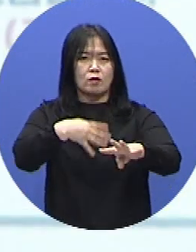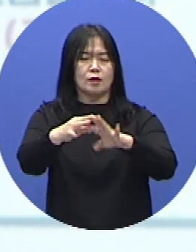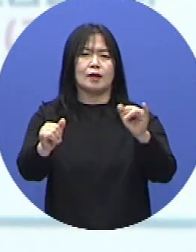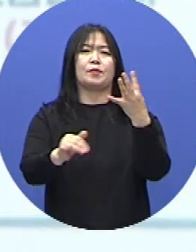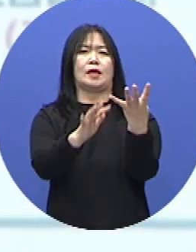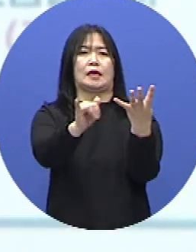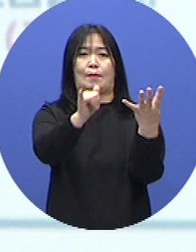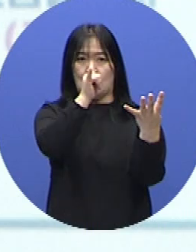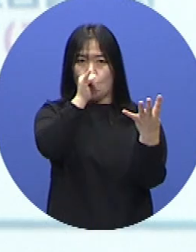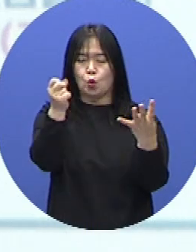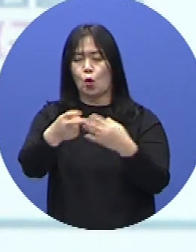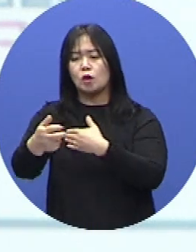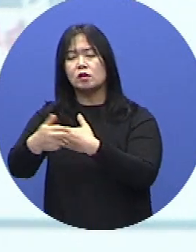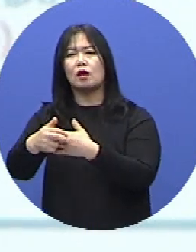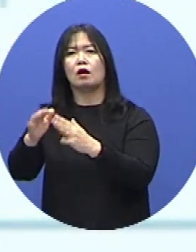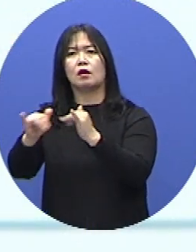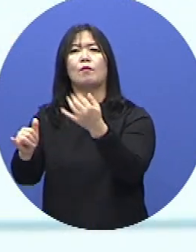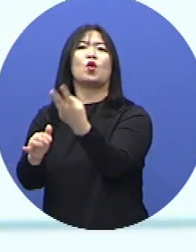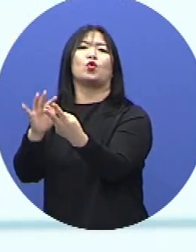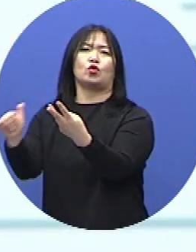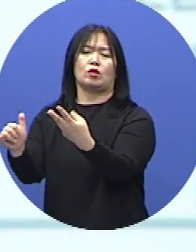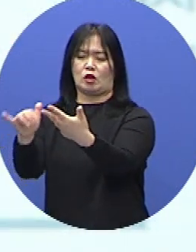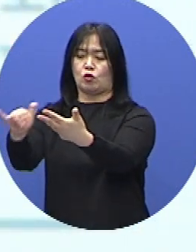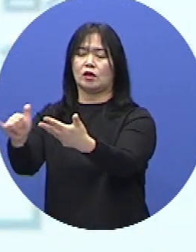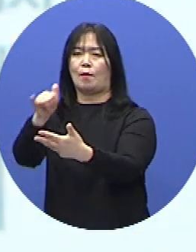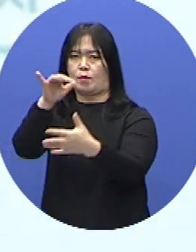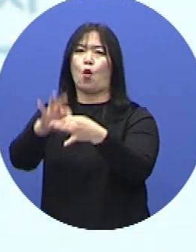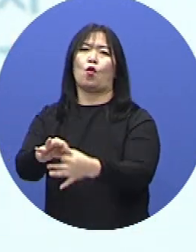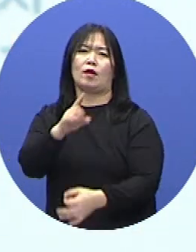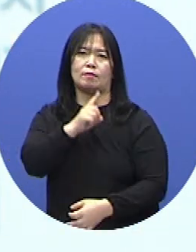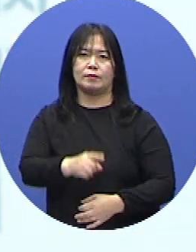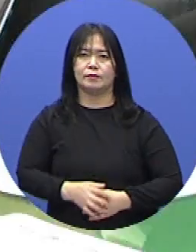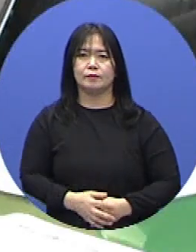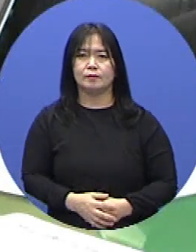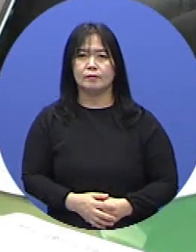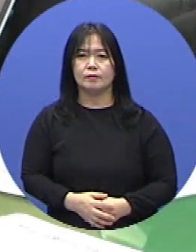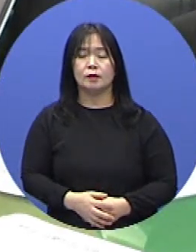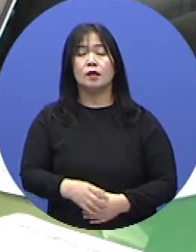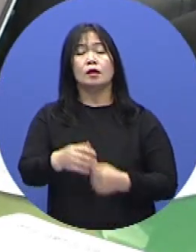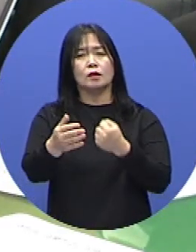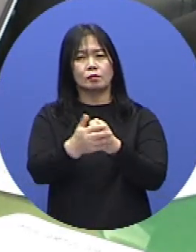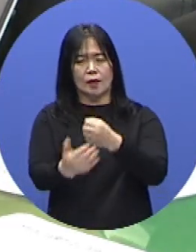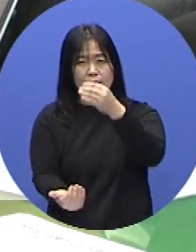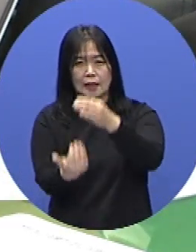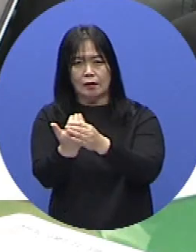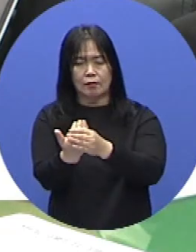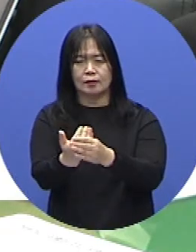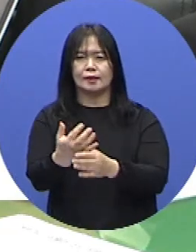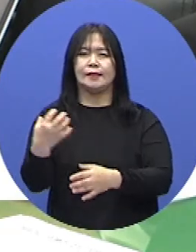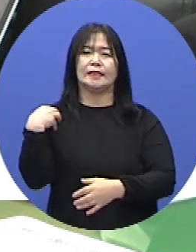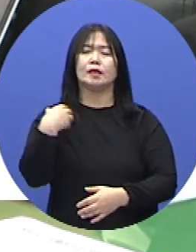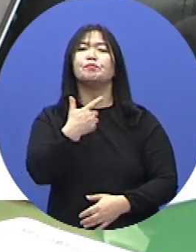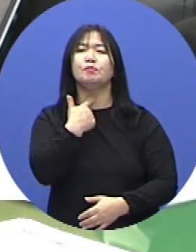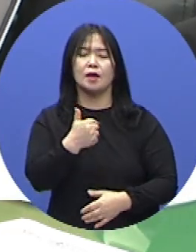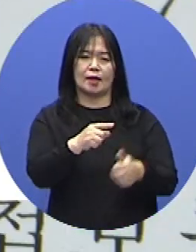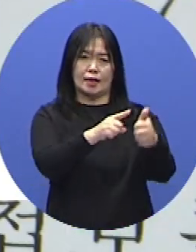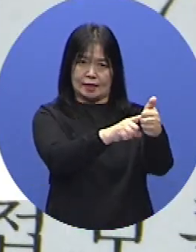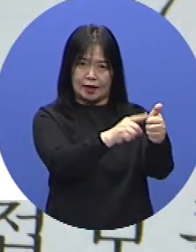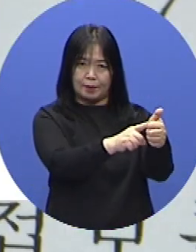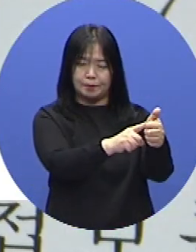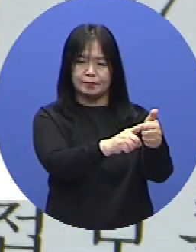4명과 함께 의사도 8명이나 가담한 것으로 보고 있습니다. 이에 사건을 주도한 보험 설계사 A